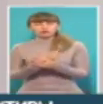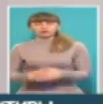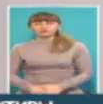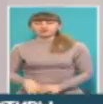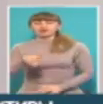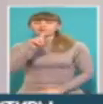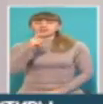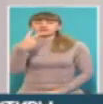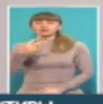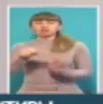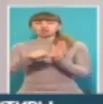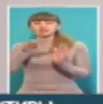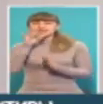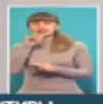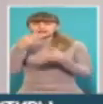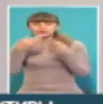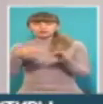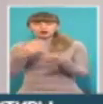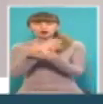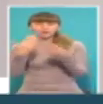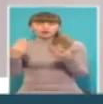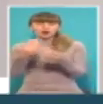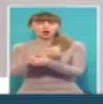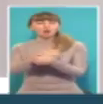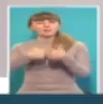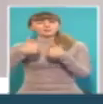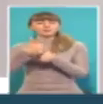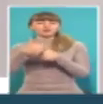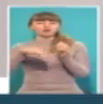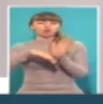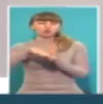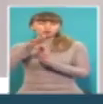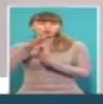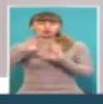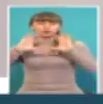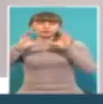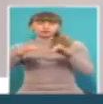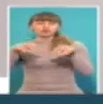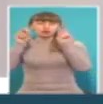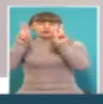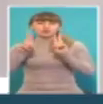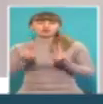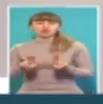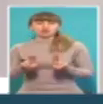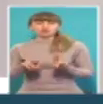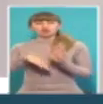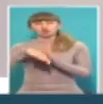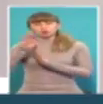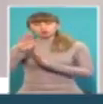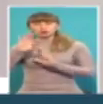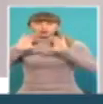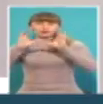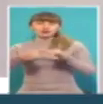нашей независимости Казахстана мы двинулись в сторону лучших мировых стандартов, лучших мировых